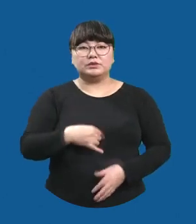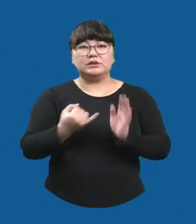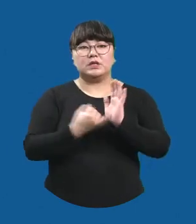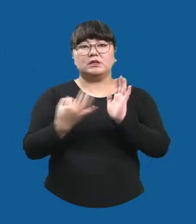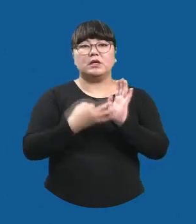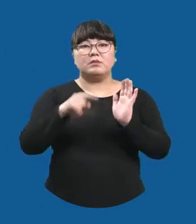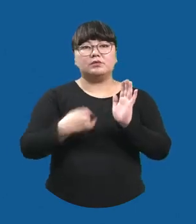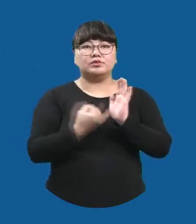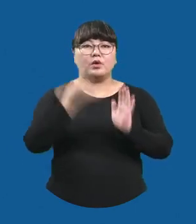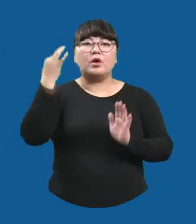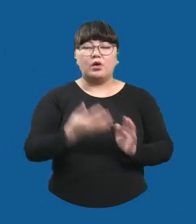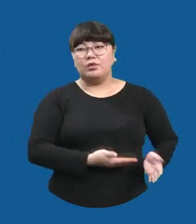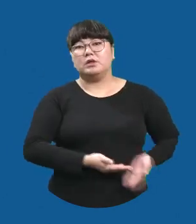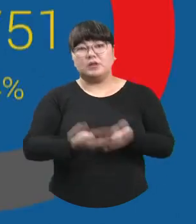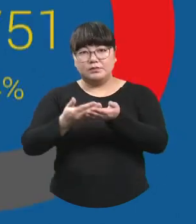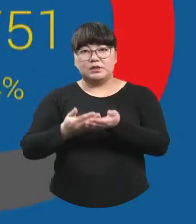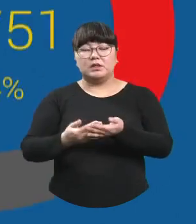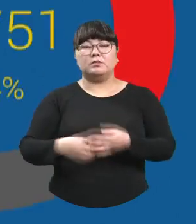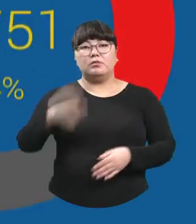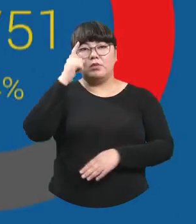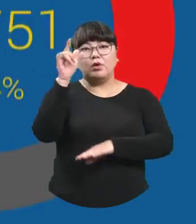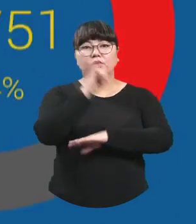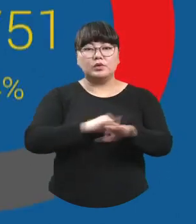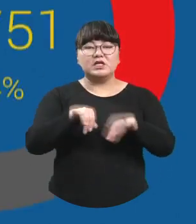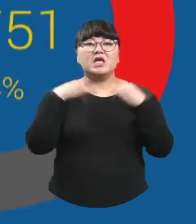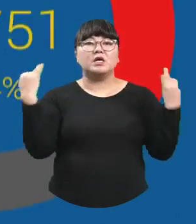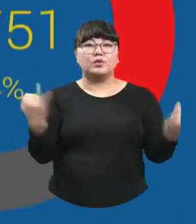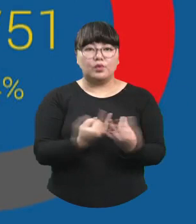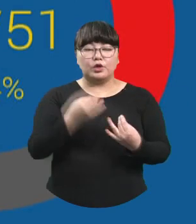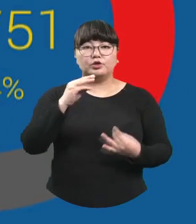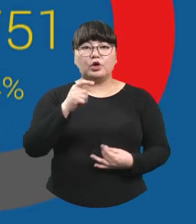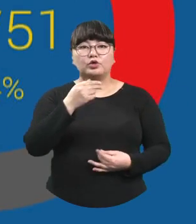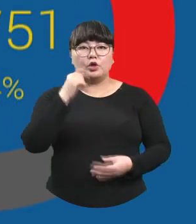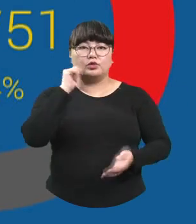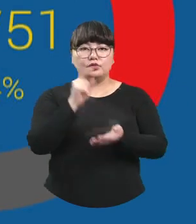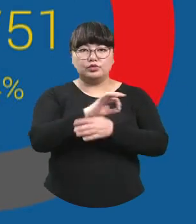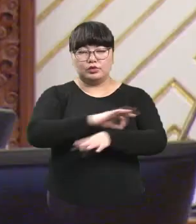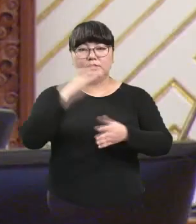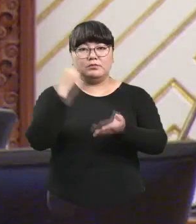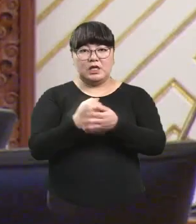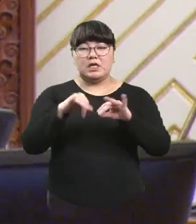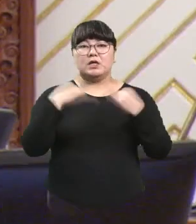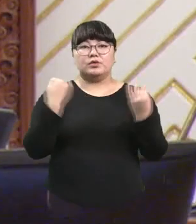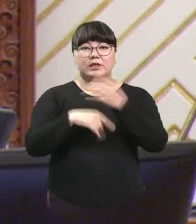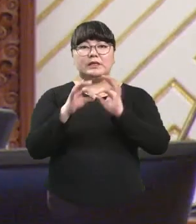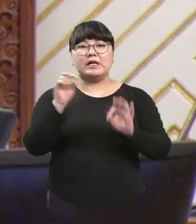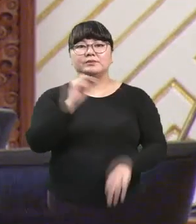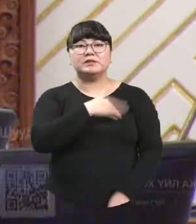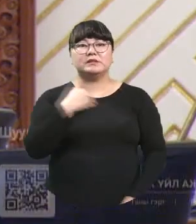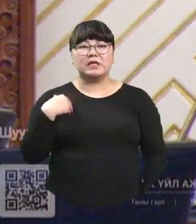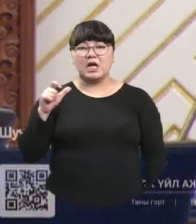гишүүдийн 68.6% дэмжсээр Монгол улсын их хурлын тогтоолын төслийг баталлаа. Улсын